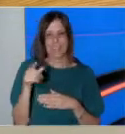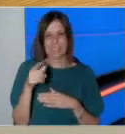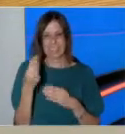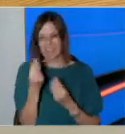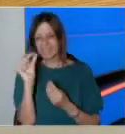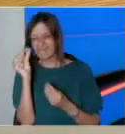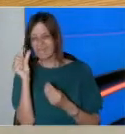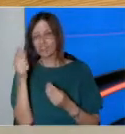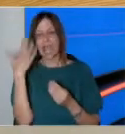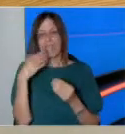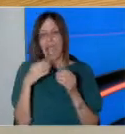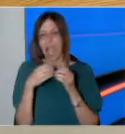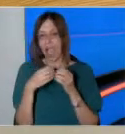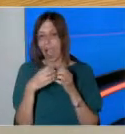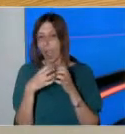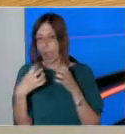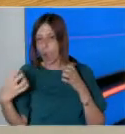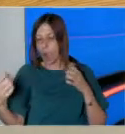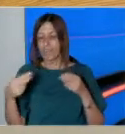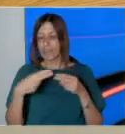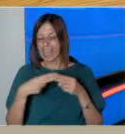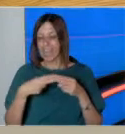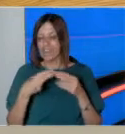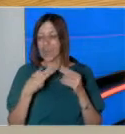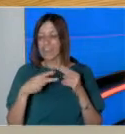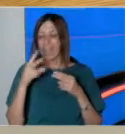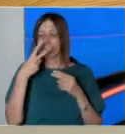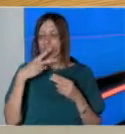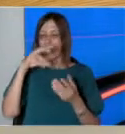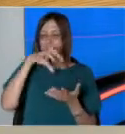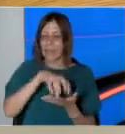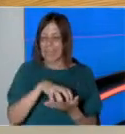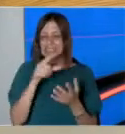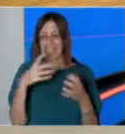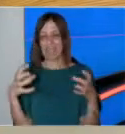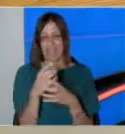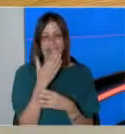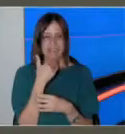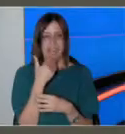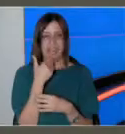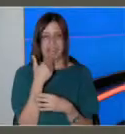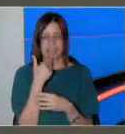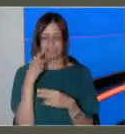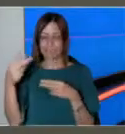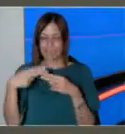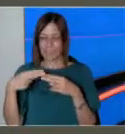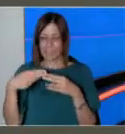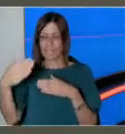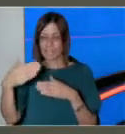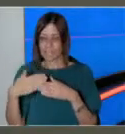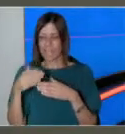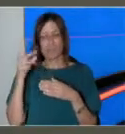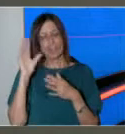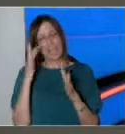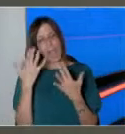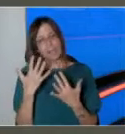פטיל, שהיה ארוך מאוד ומתקרב יותר ויותר לליבת החברה הישראלית. אני יודע שיש כמה